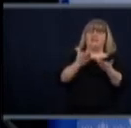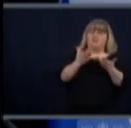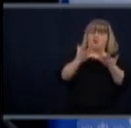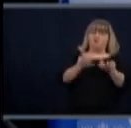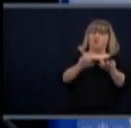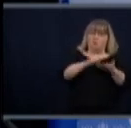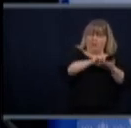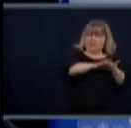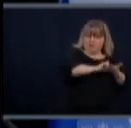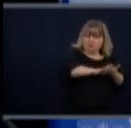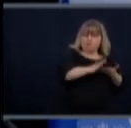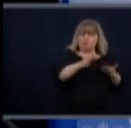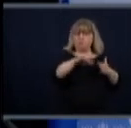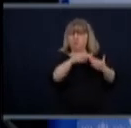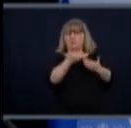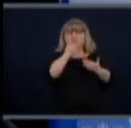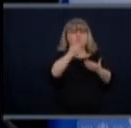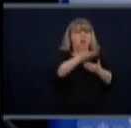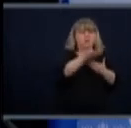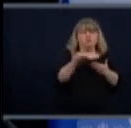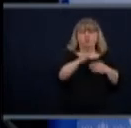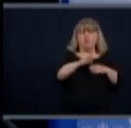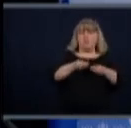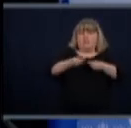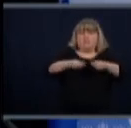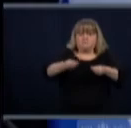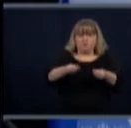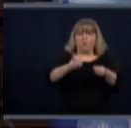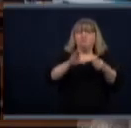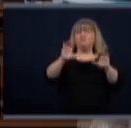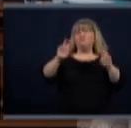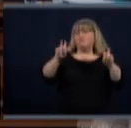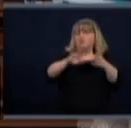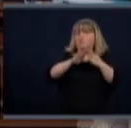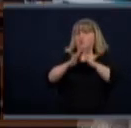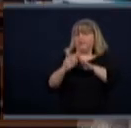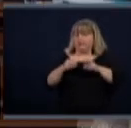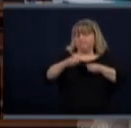ce qui se passe vraiment en termes de transmission communautaire. Merci beaucoup. Donc, c'est ce qui complète pour les questions en français. Nous